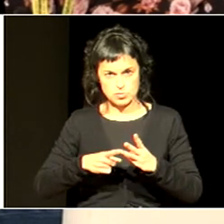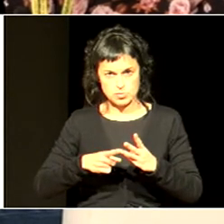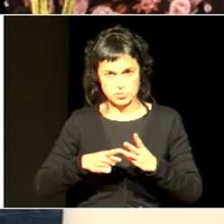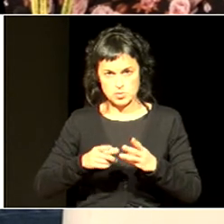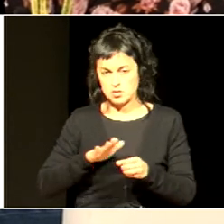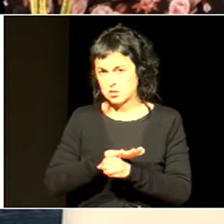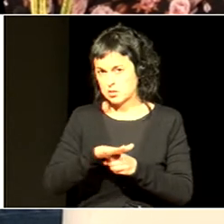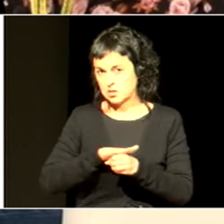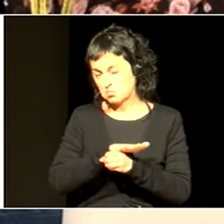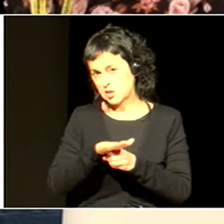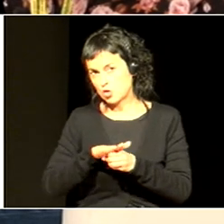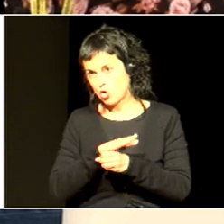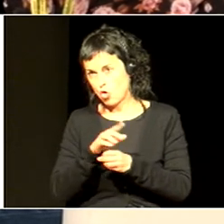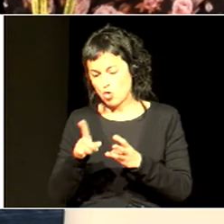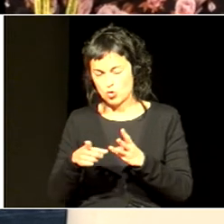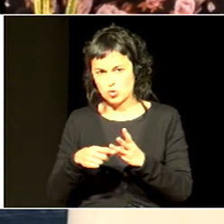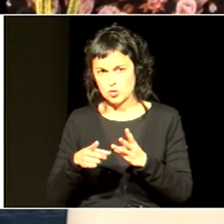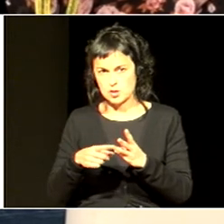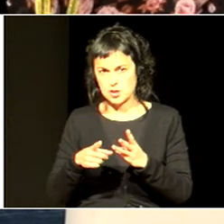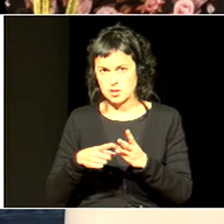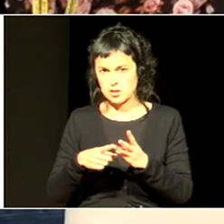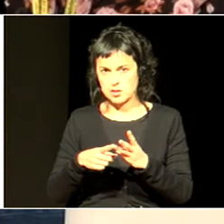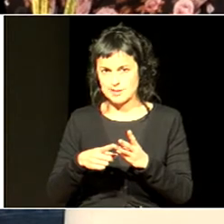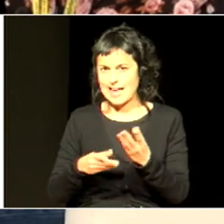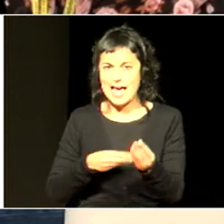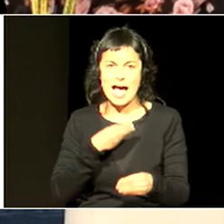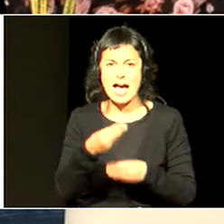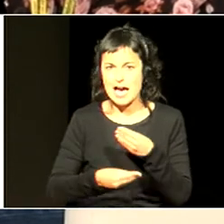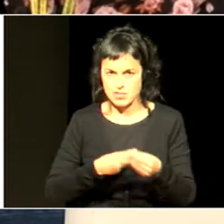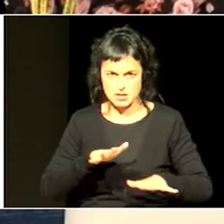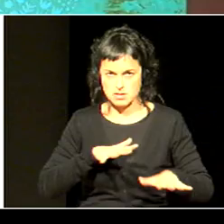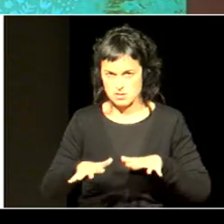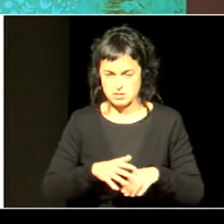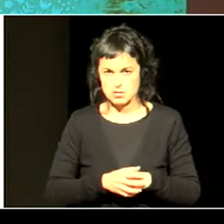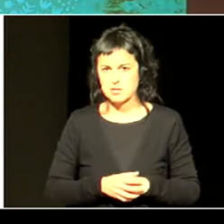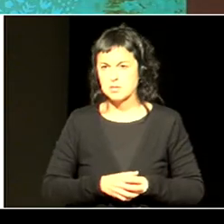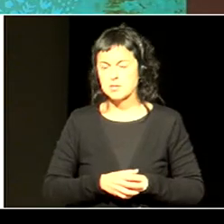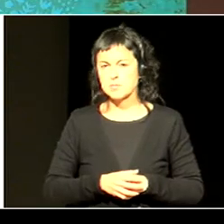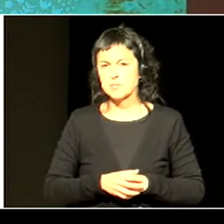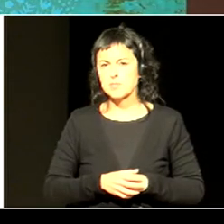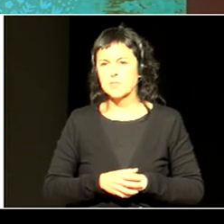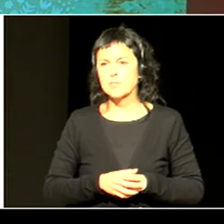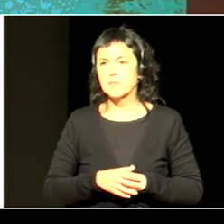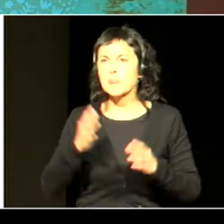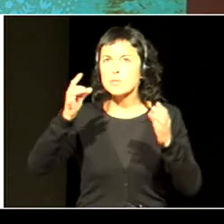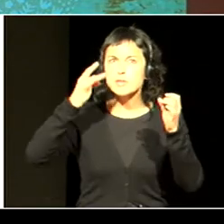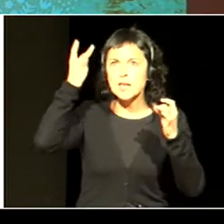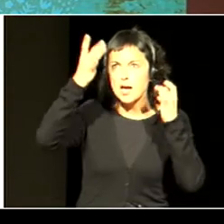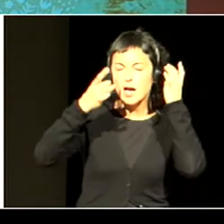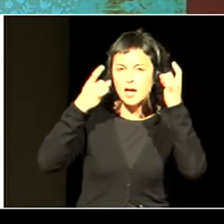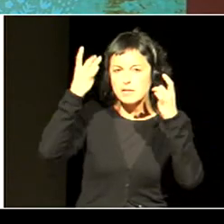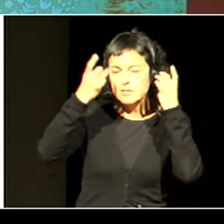edo eremua izango zen ja egitearena, ezta? Ba, jarduerak eta ekimenak ba nolabait